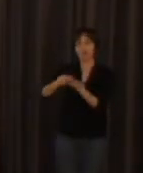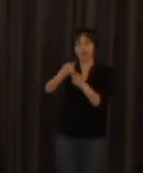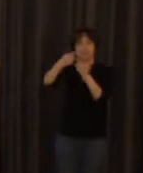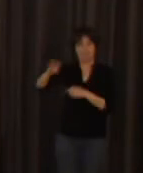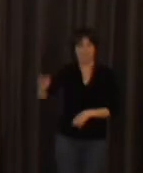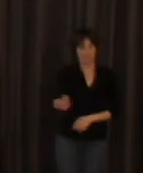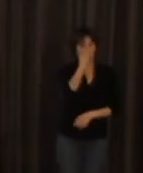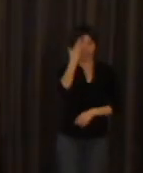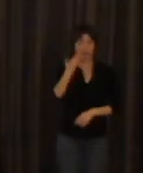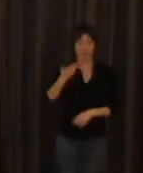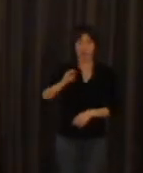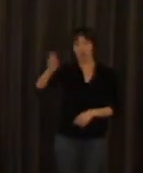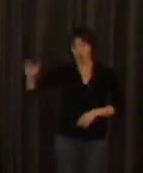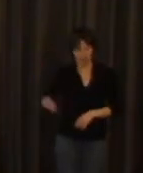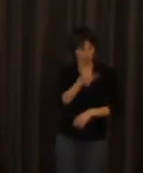En finalitzar...